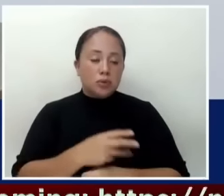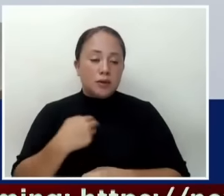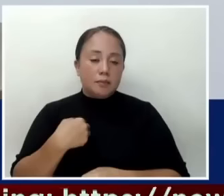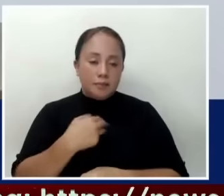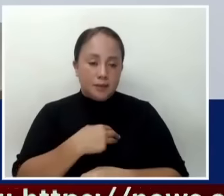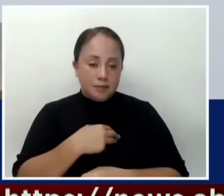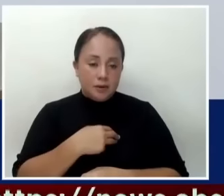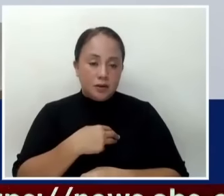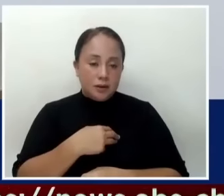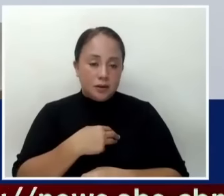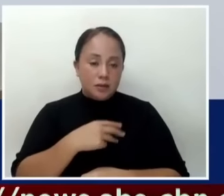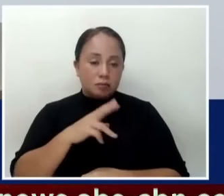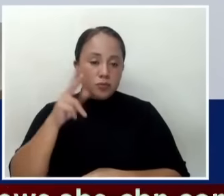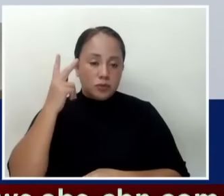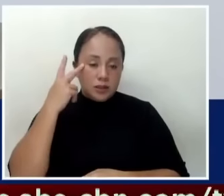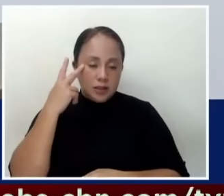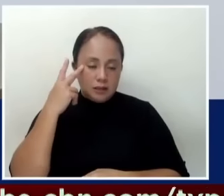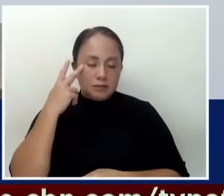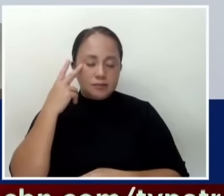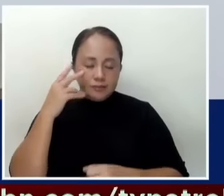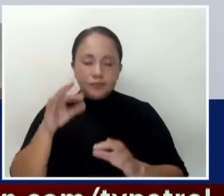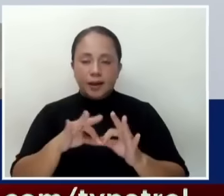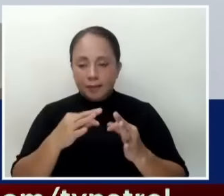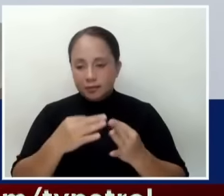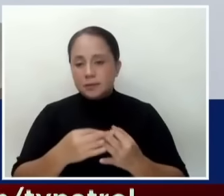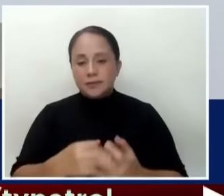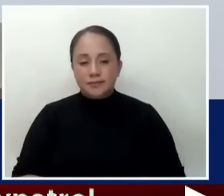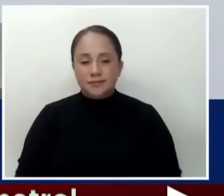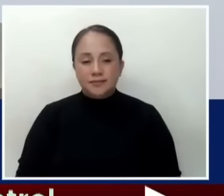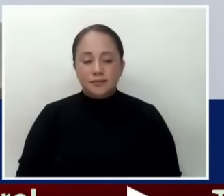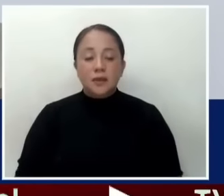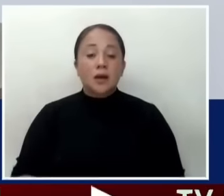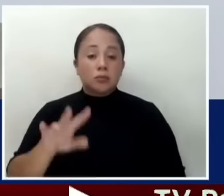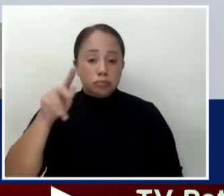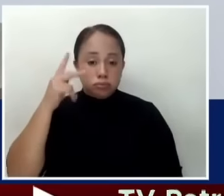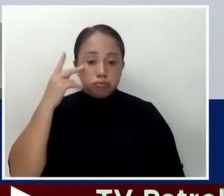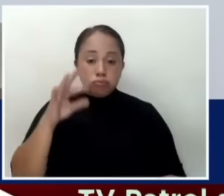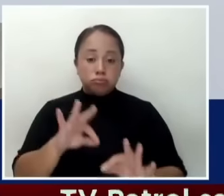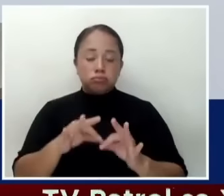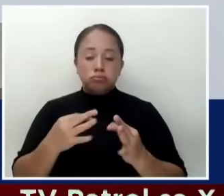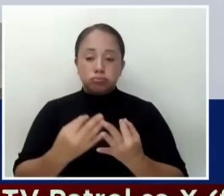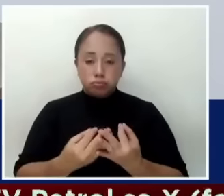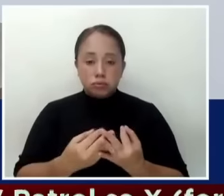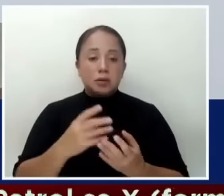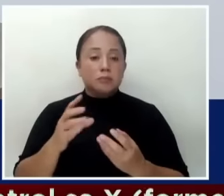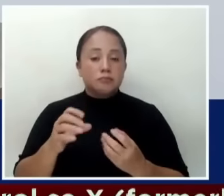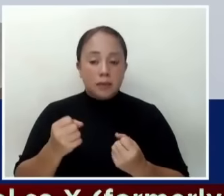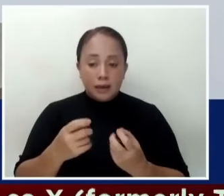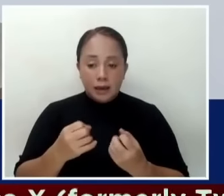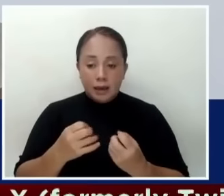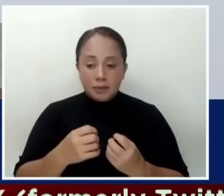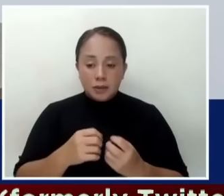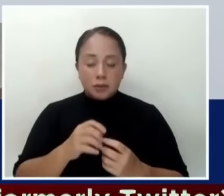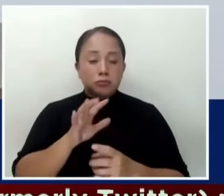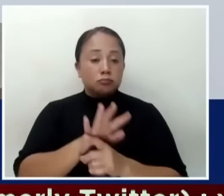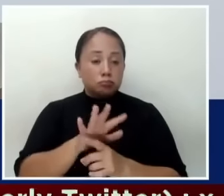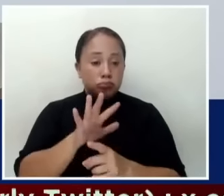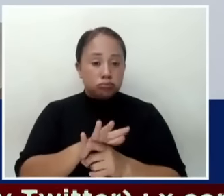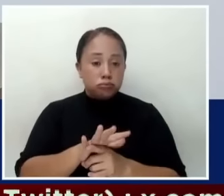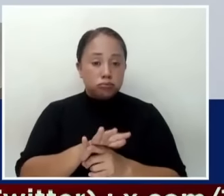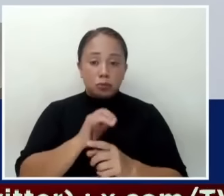ng political dynasty. Di ba? Political dynasty, tapos karamihan din ng sikat or